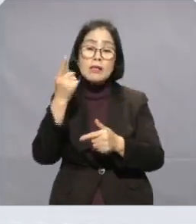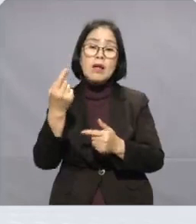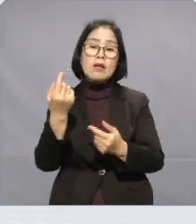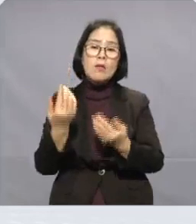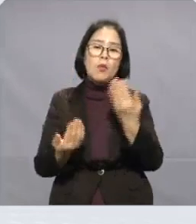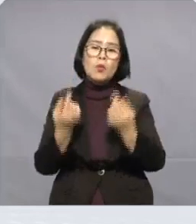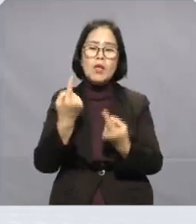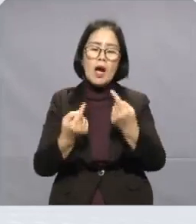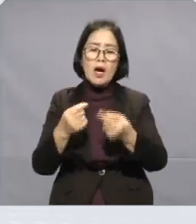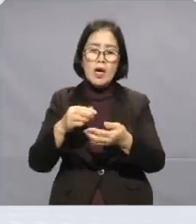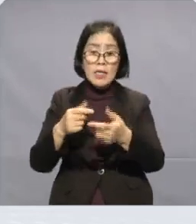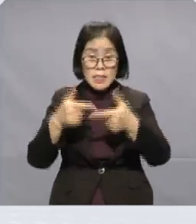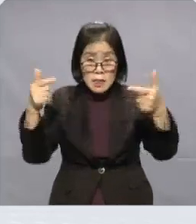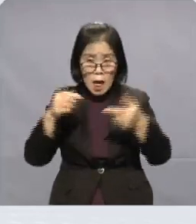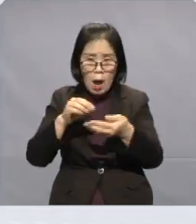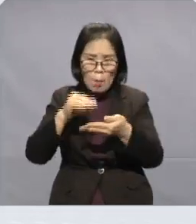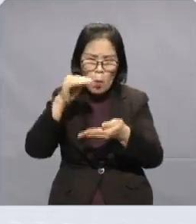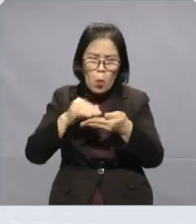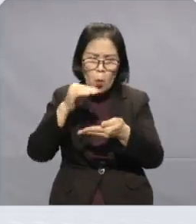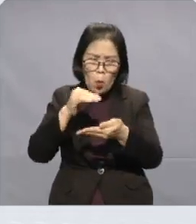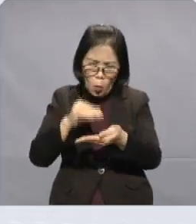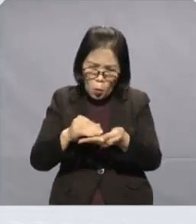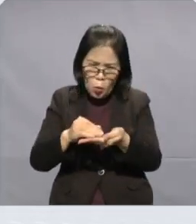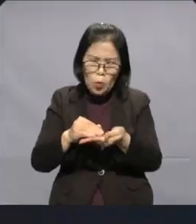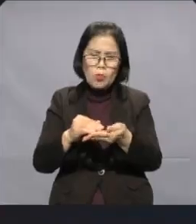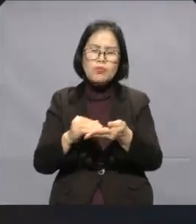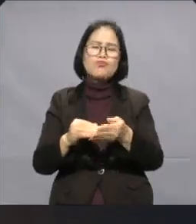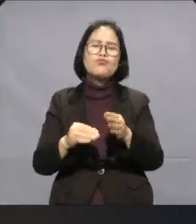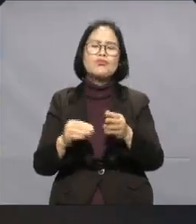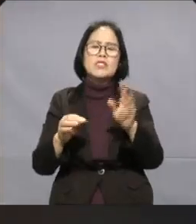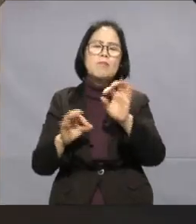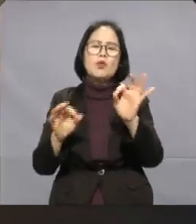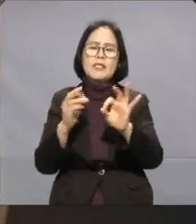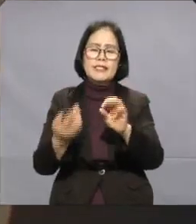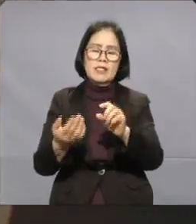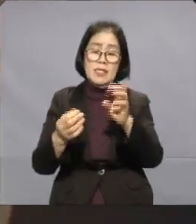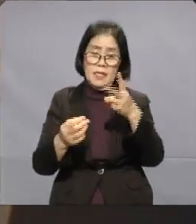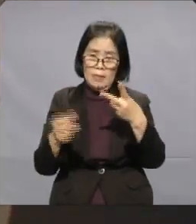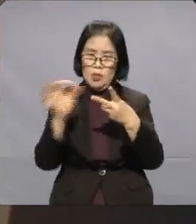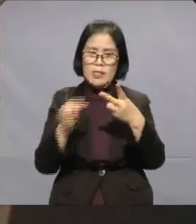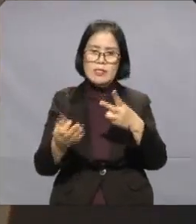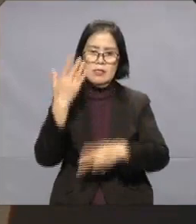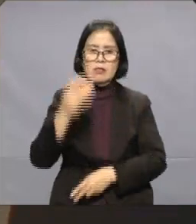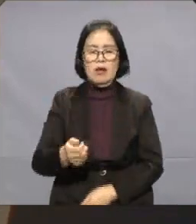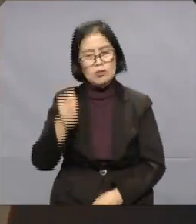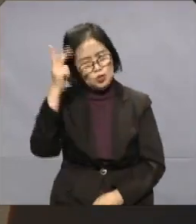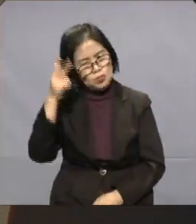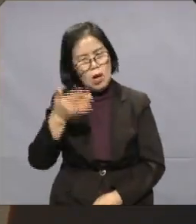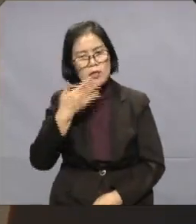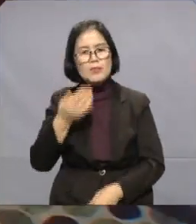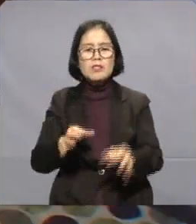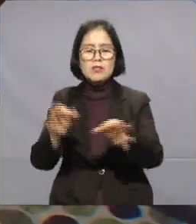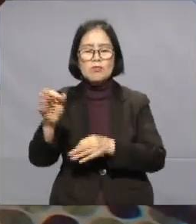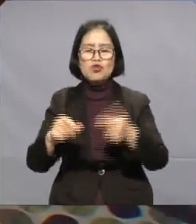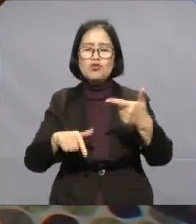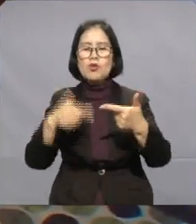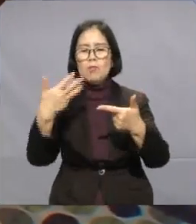전보다 증가폭이 2% 넘게 줄었습니다. 숙박 음식 영업이 6.8%